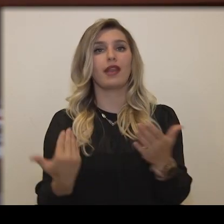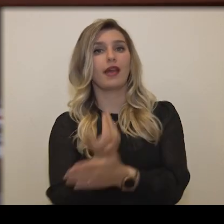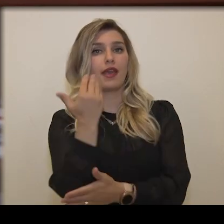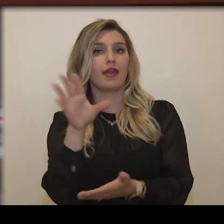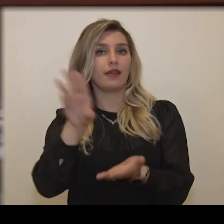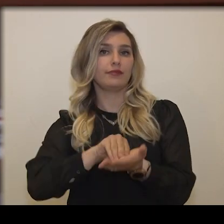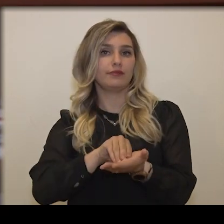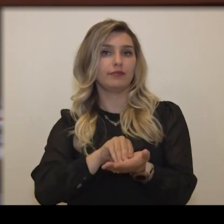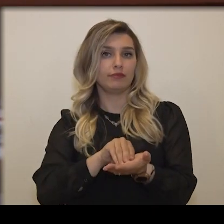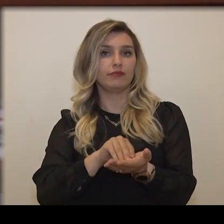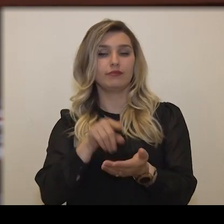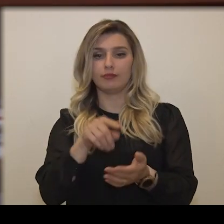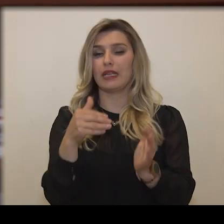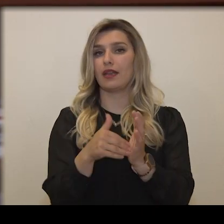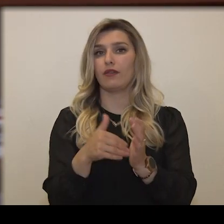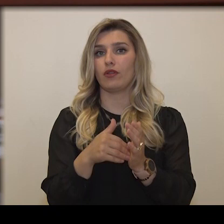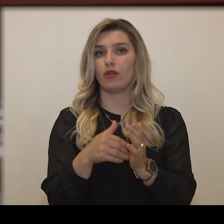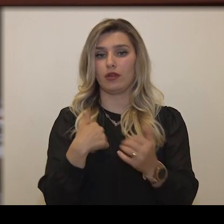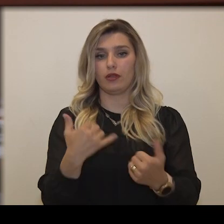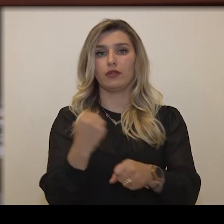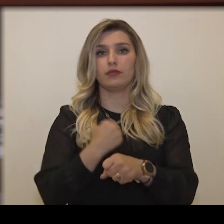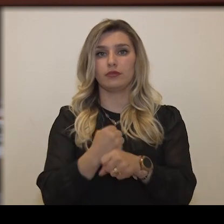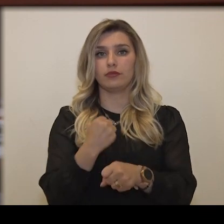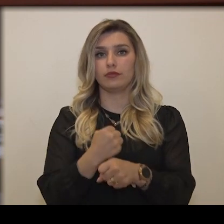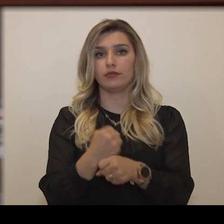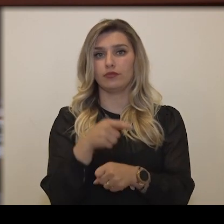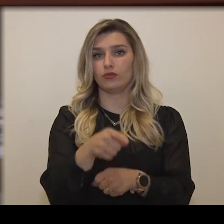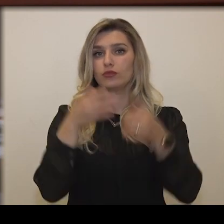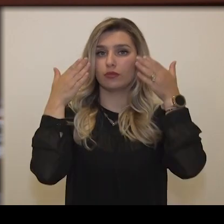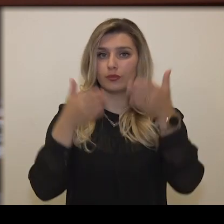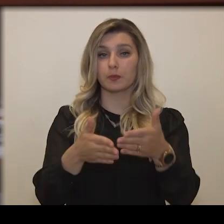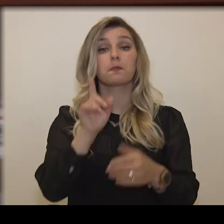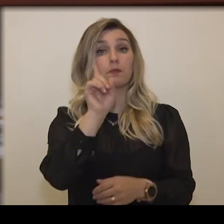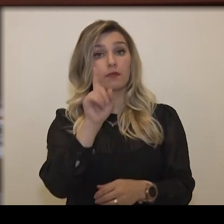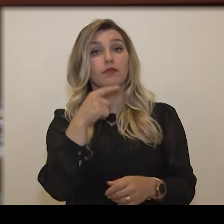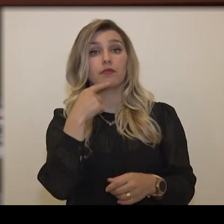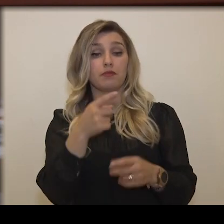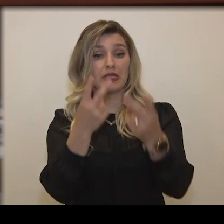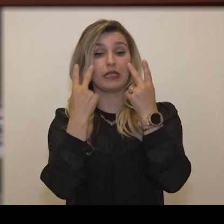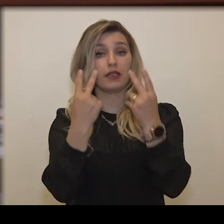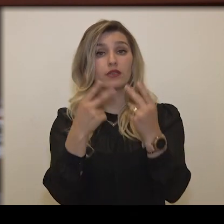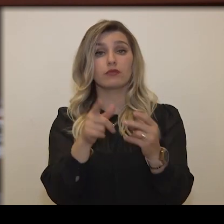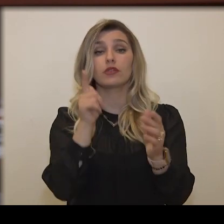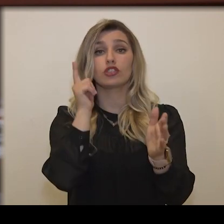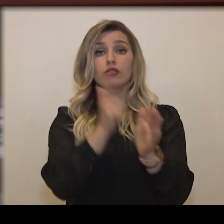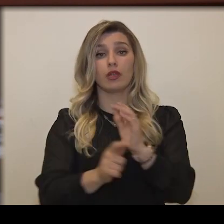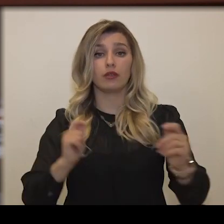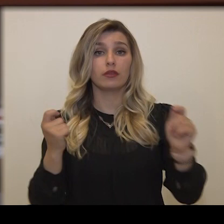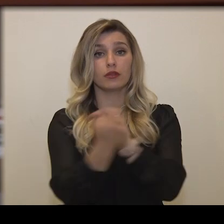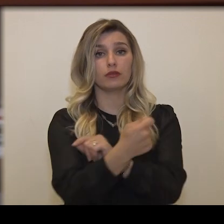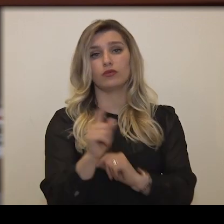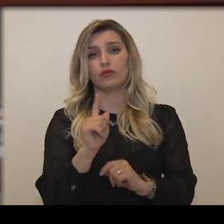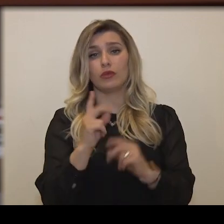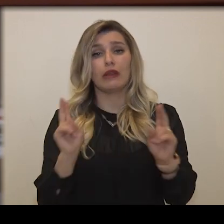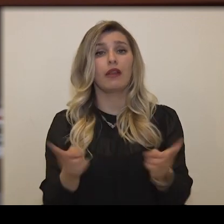i cili është i pashmangshëm dhe për cilën jemi duke investu mirë, po duhet kemi parasysh që nuk mund të ndrosh gjërat